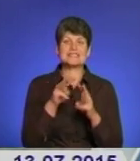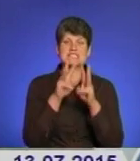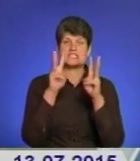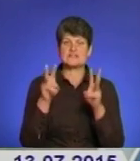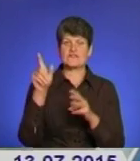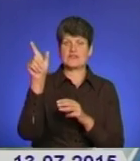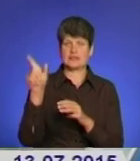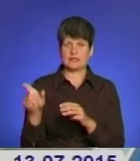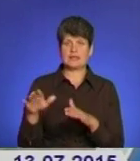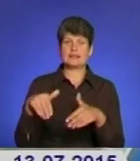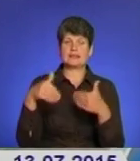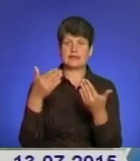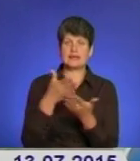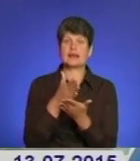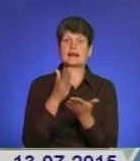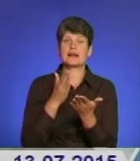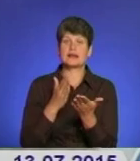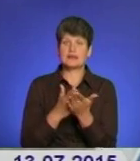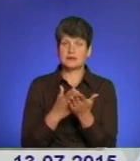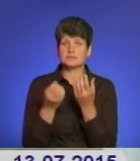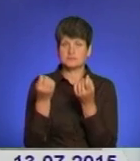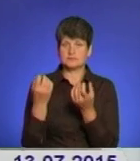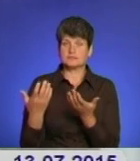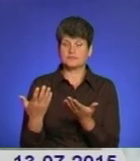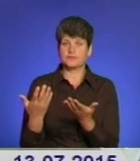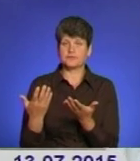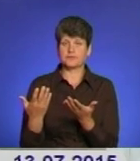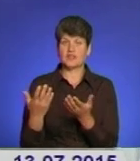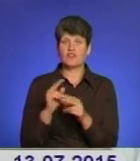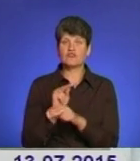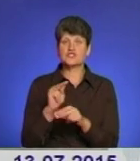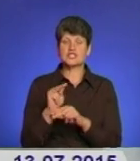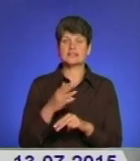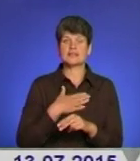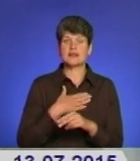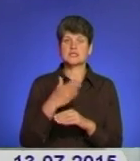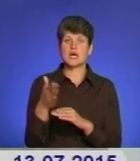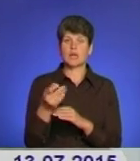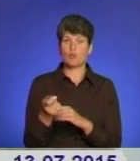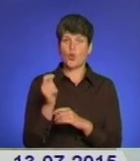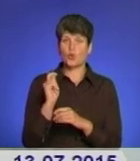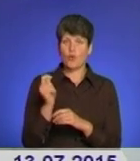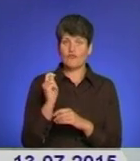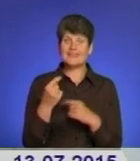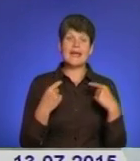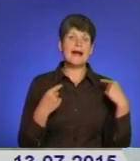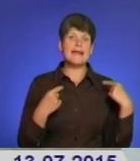дає хліб, як кажуть нас насущний, тобто вчить нас рибу ту ловить, а